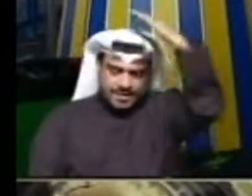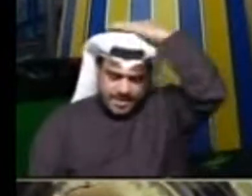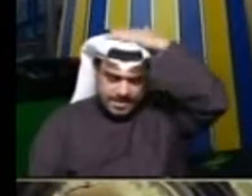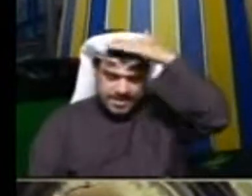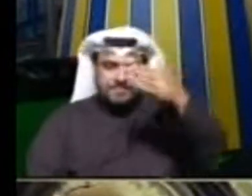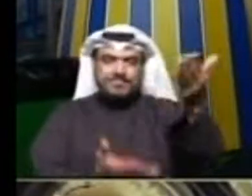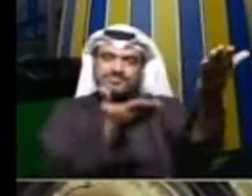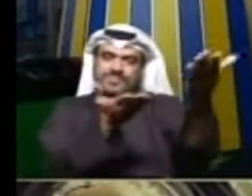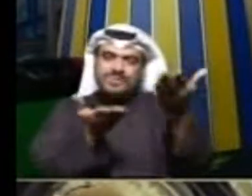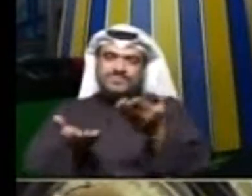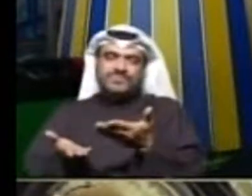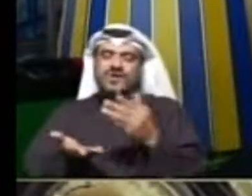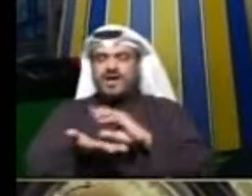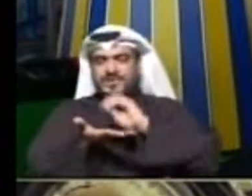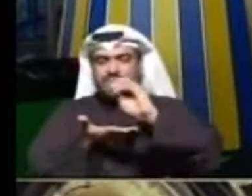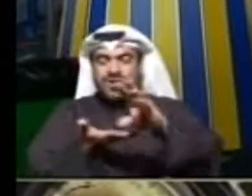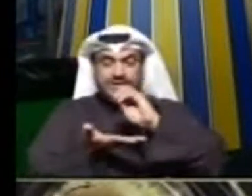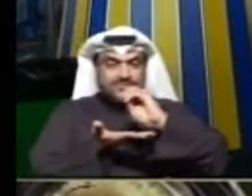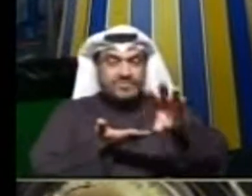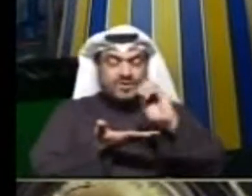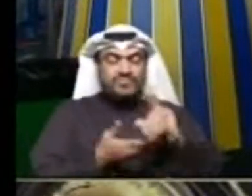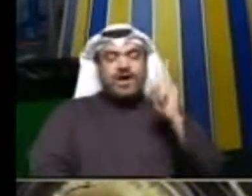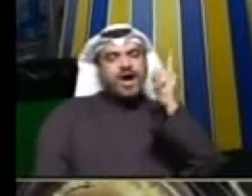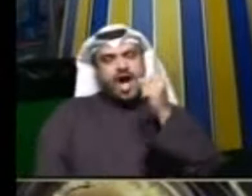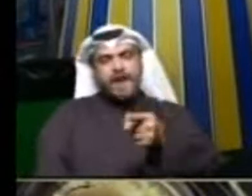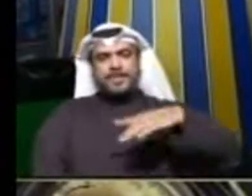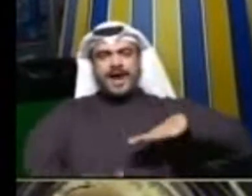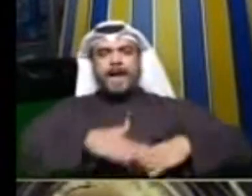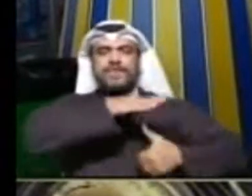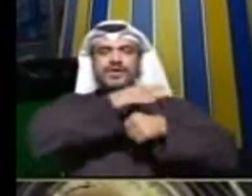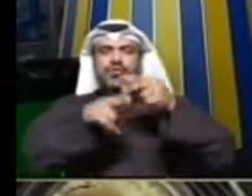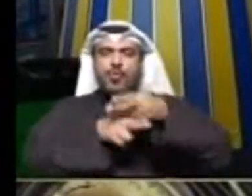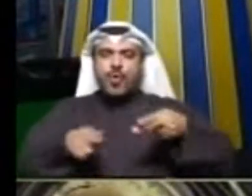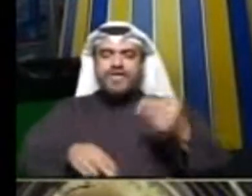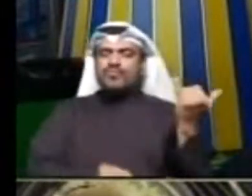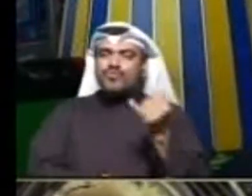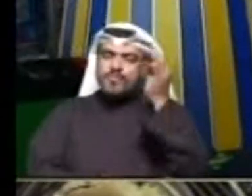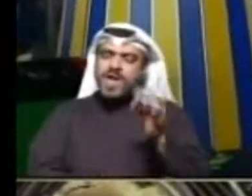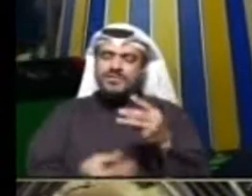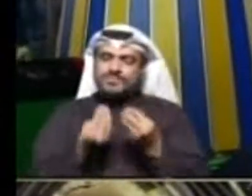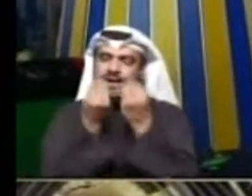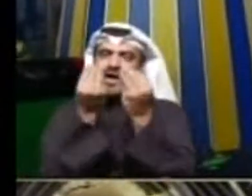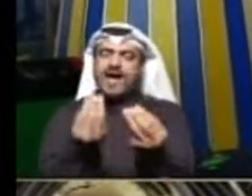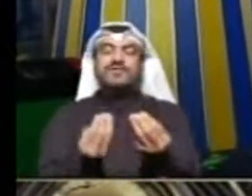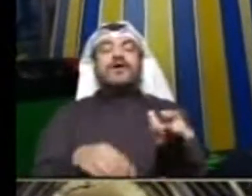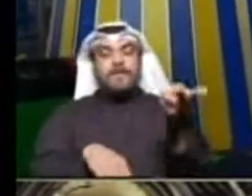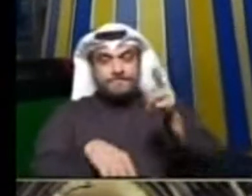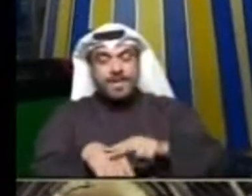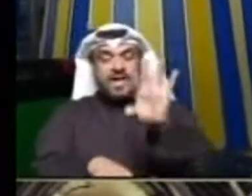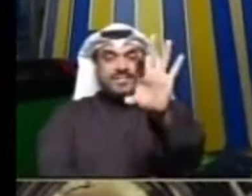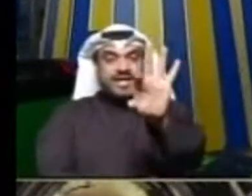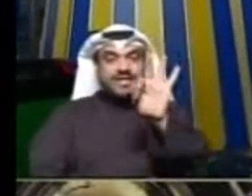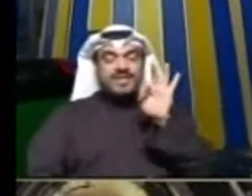بحكم سيدي حضرة صاحب السمو قائد للعمل الإنساني، وأيضا اختيار دولة الكويت أن تكون مركز للعمل